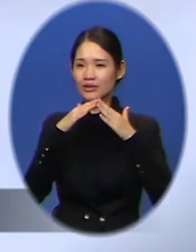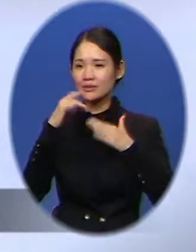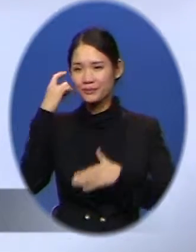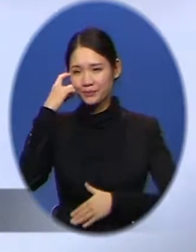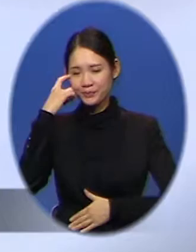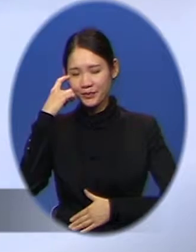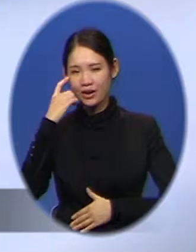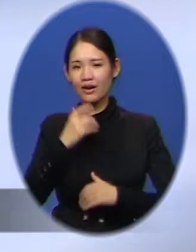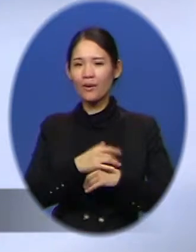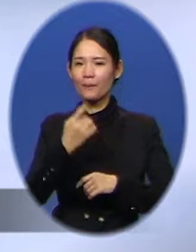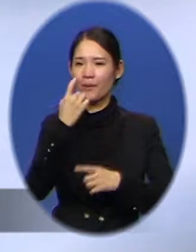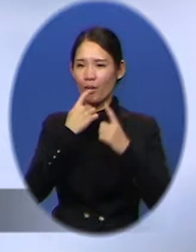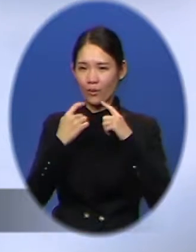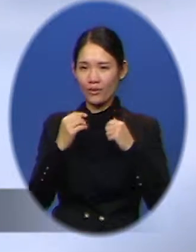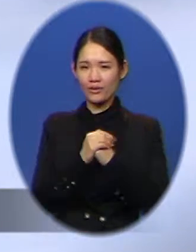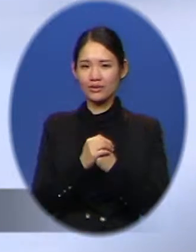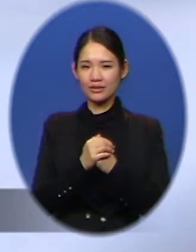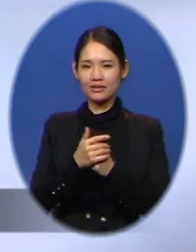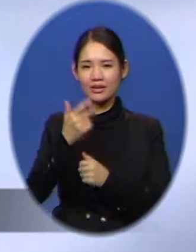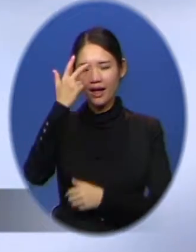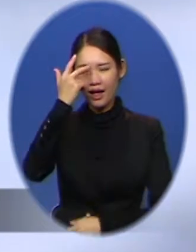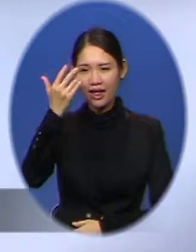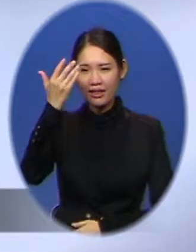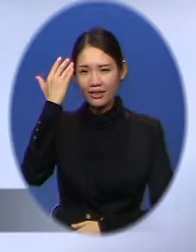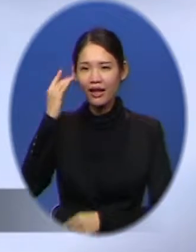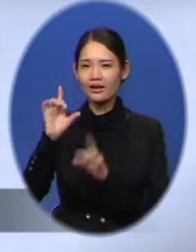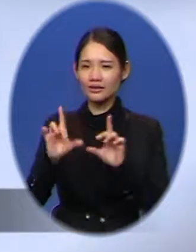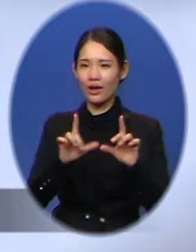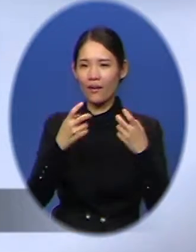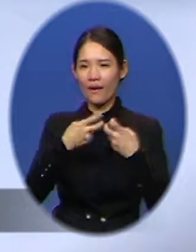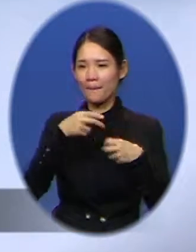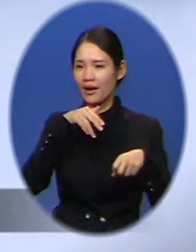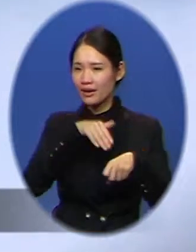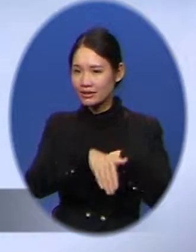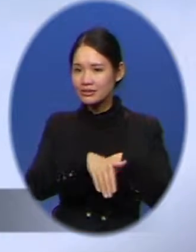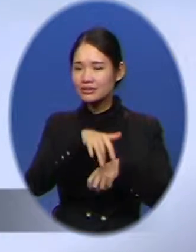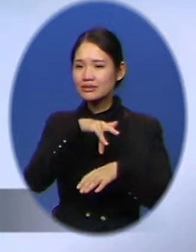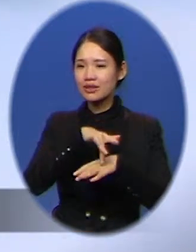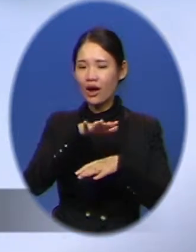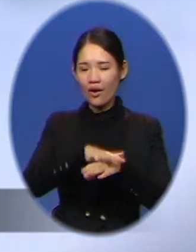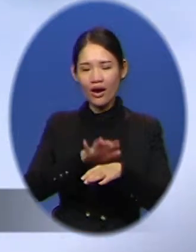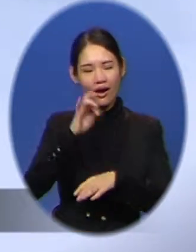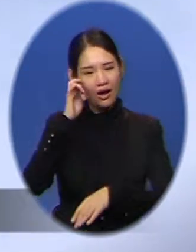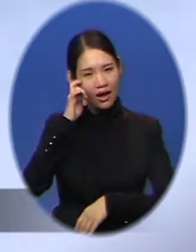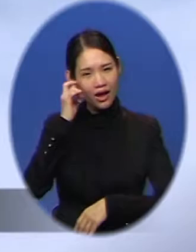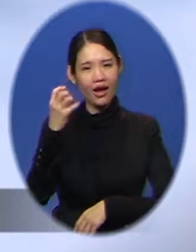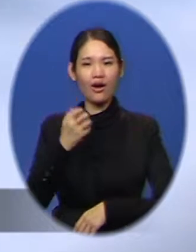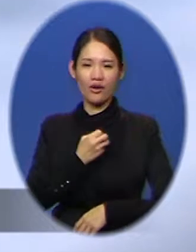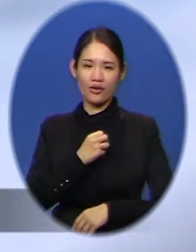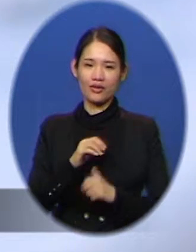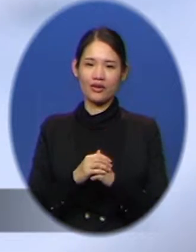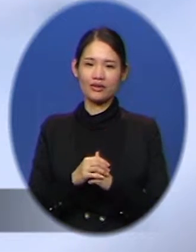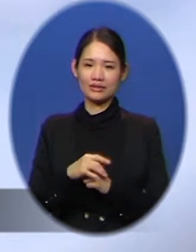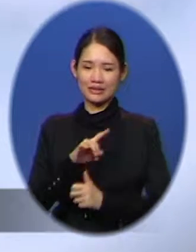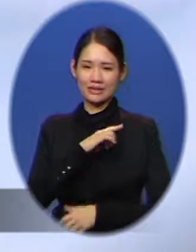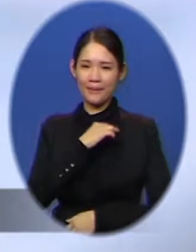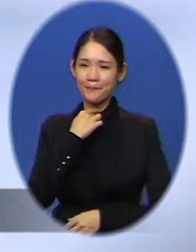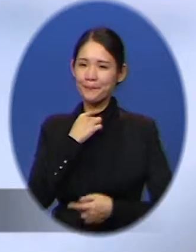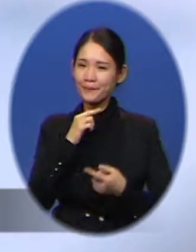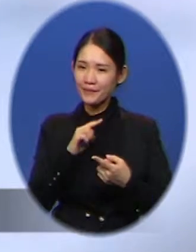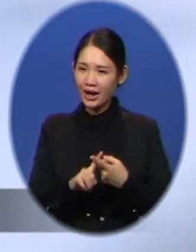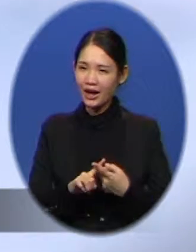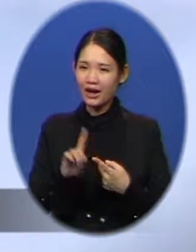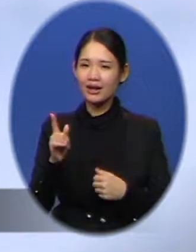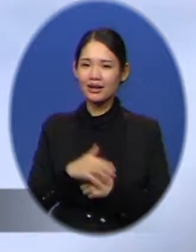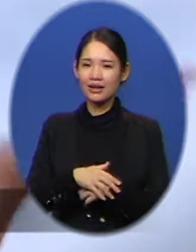강릉의 옛날 그런 생활 방식이나 이런 생각들도 많이 얻고 또 가장 마음에 와닿는